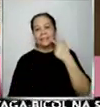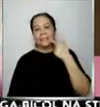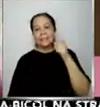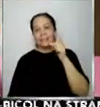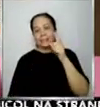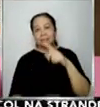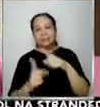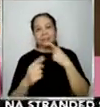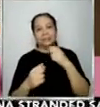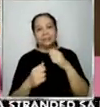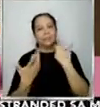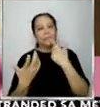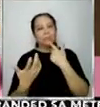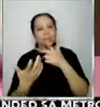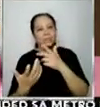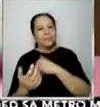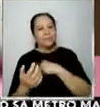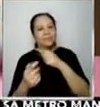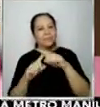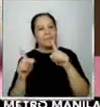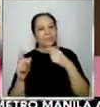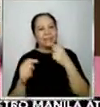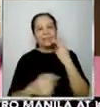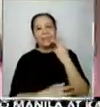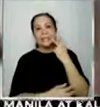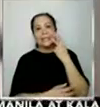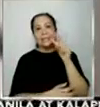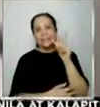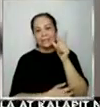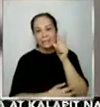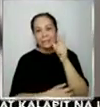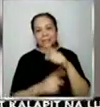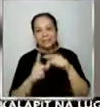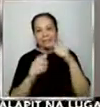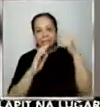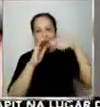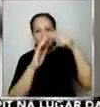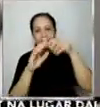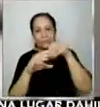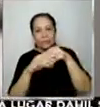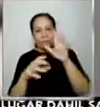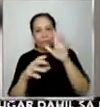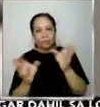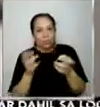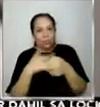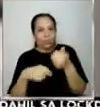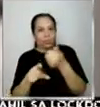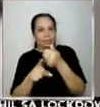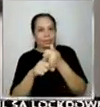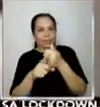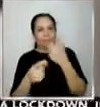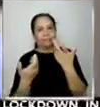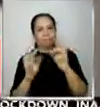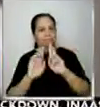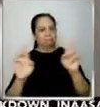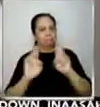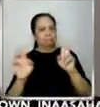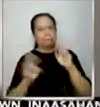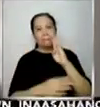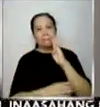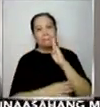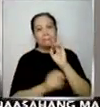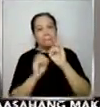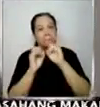na si Caitlyn, na kinunan mismo sa kanyang kwarto. Ready naman daw si Barbie kung sakaling magbalik taping na rin sila